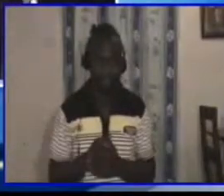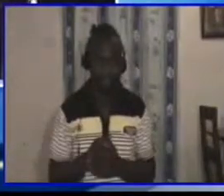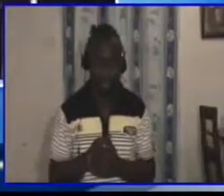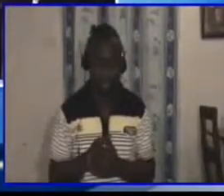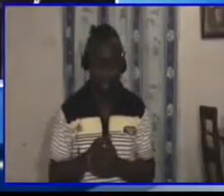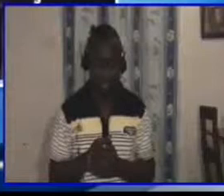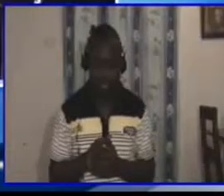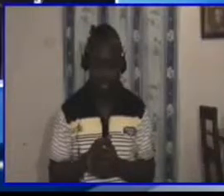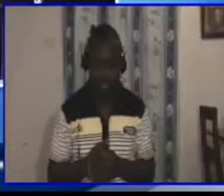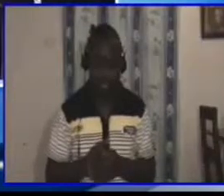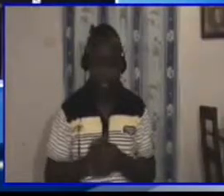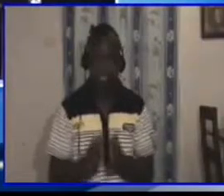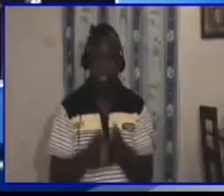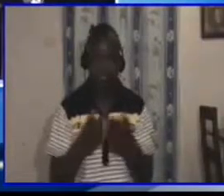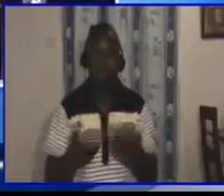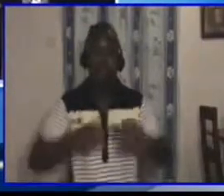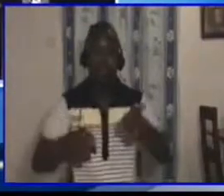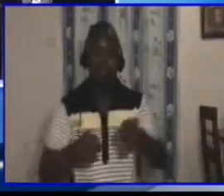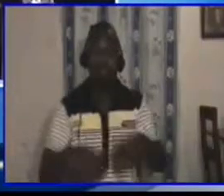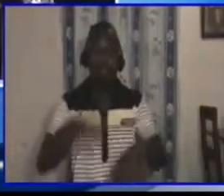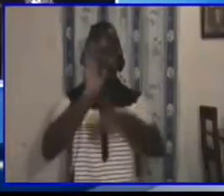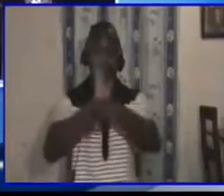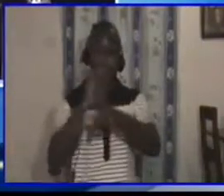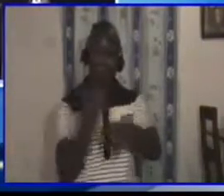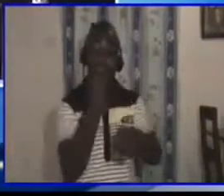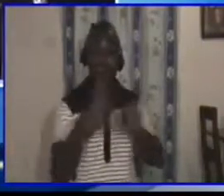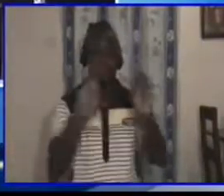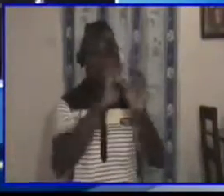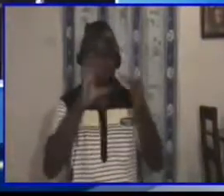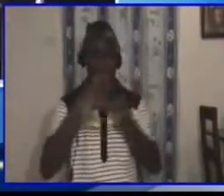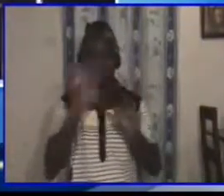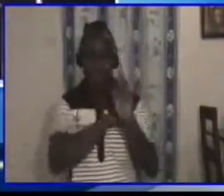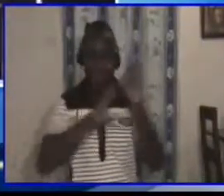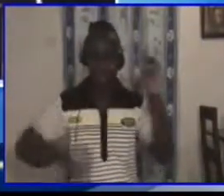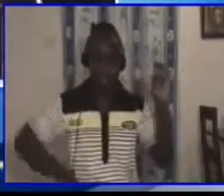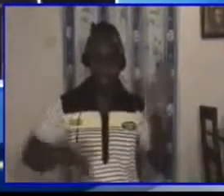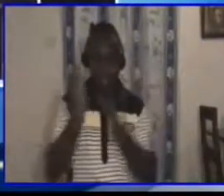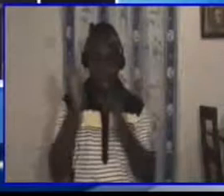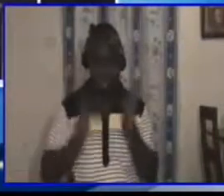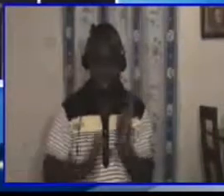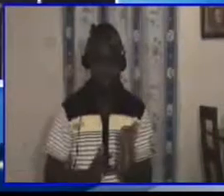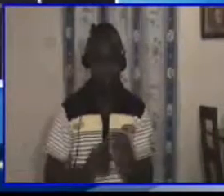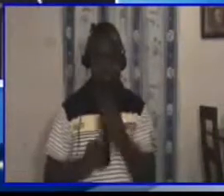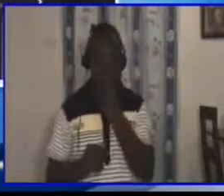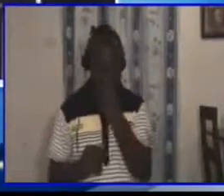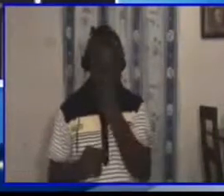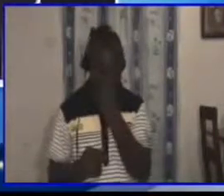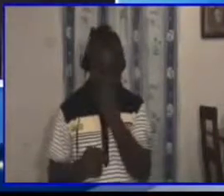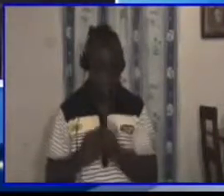e sono unite nel concilio mondiale delle chiese